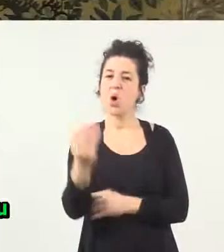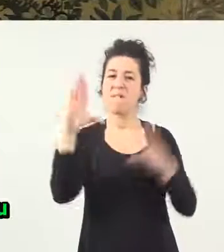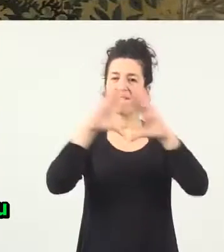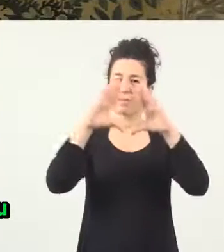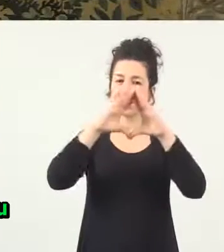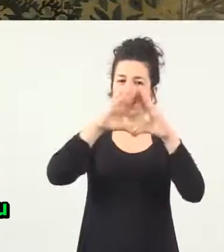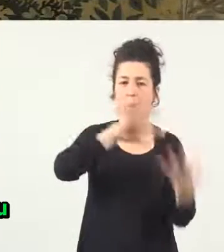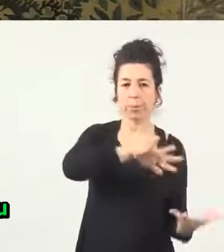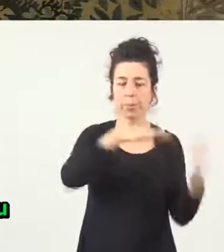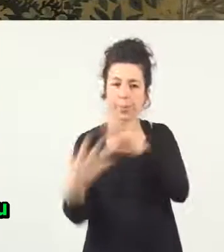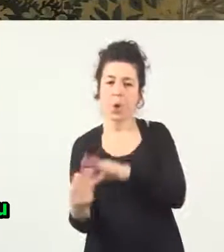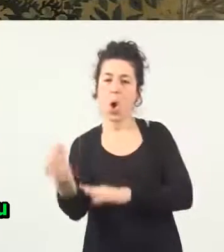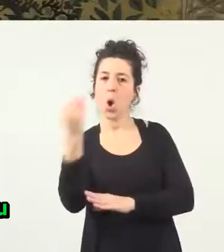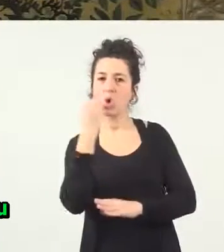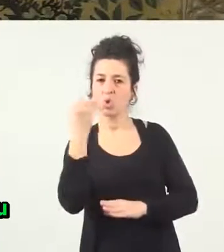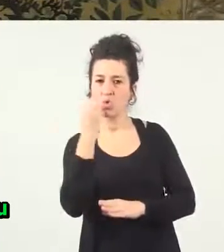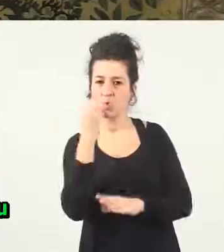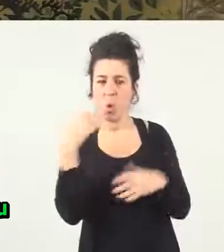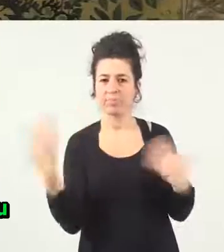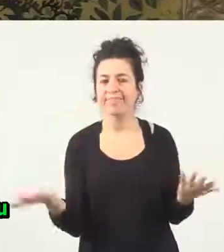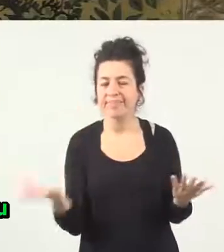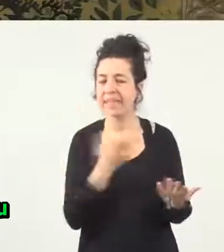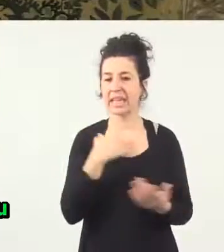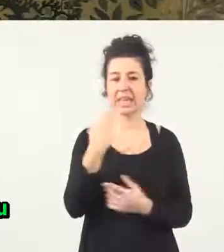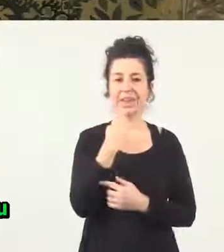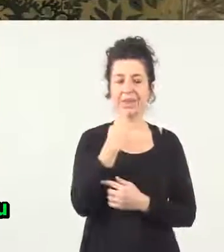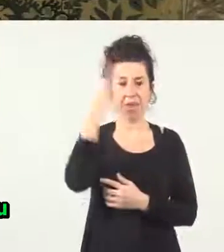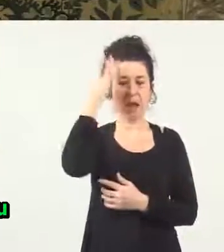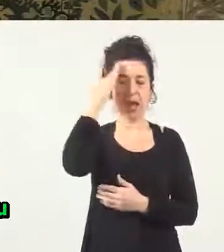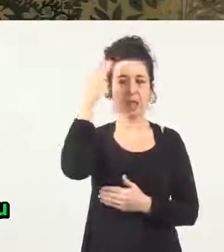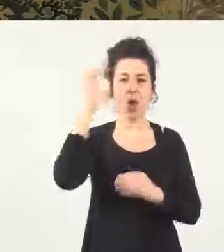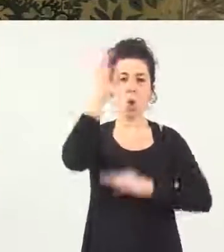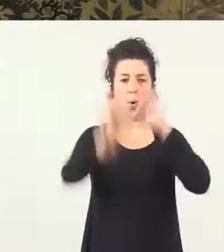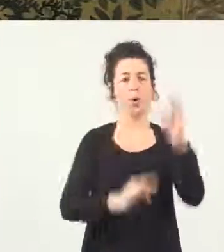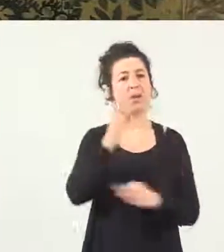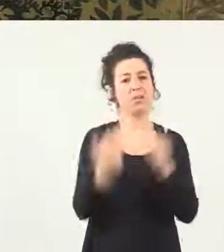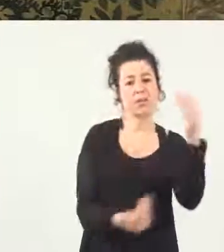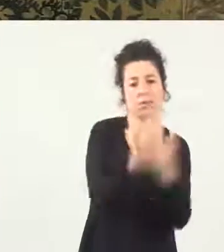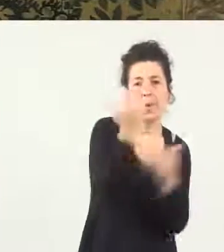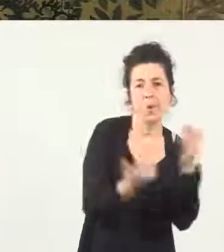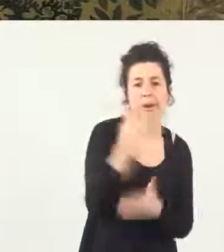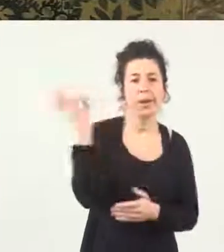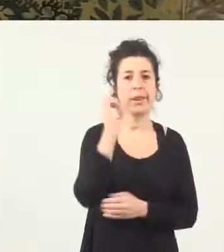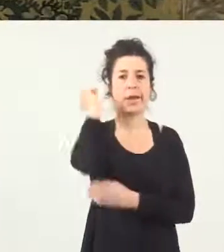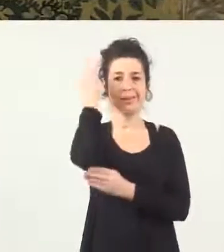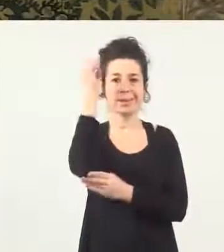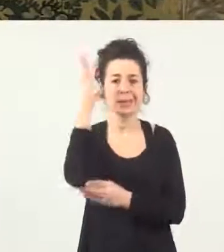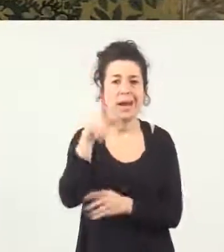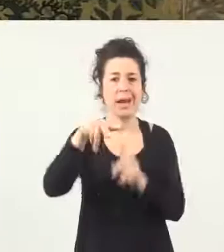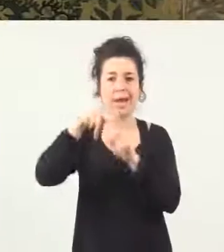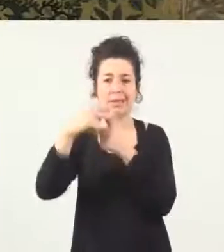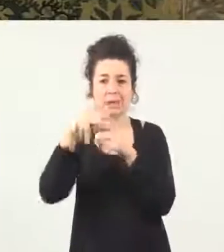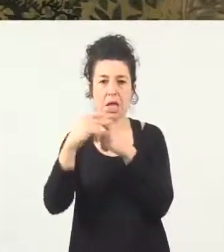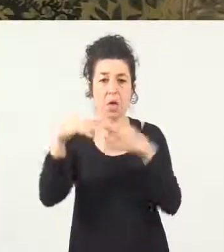duzuk antolatzen duzu, jardunaldi bat, itzaldi bat, tailer bat feminista, eta